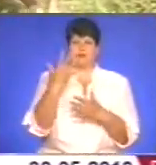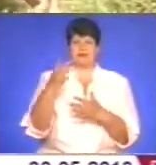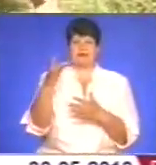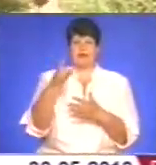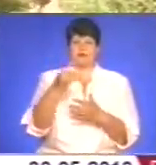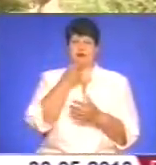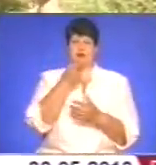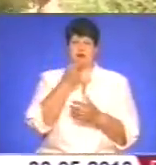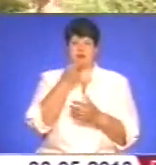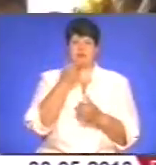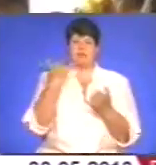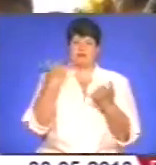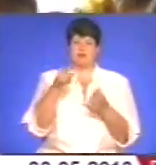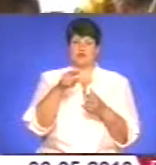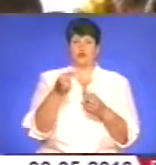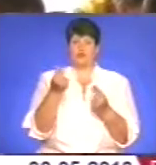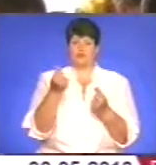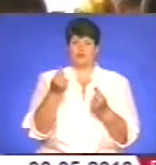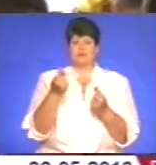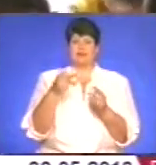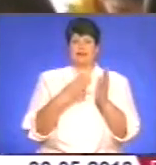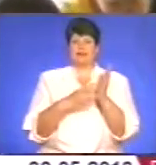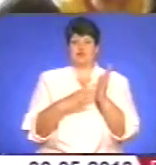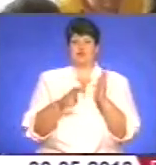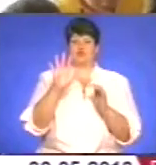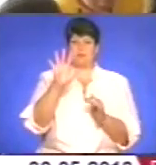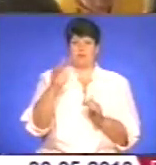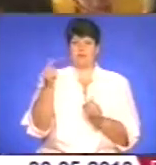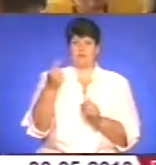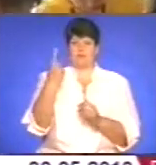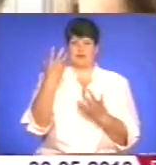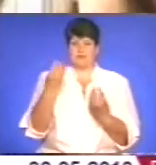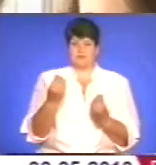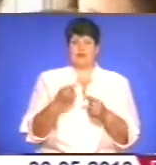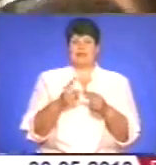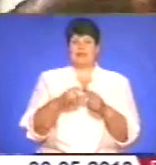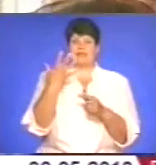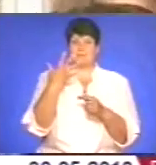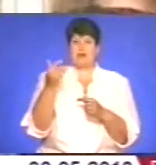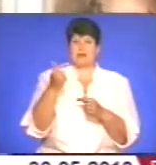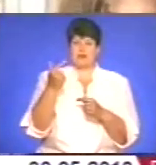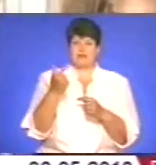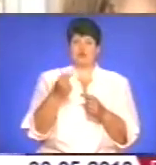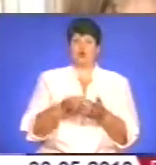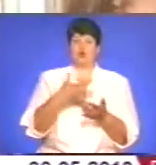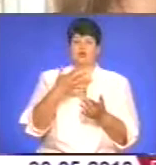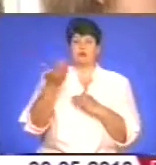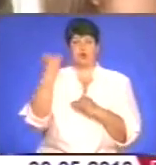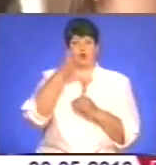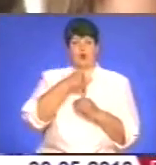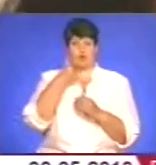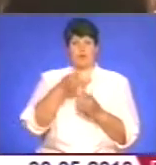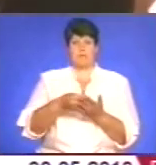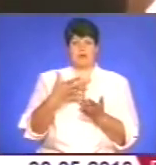День перебування у цьому таборі вартуватиме для батьків 95 гривень. Це на 5 гривень дорожче, ніж торік. Ціну підняли